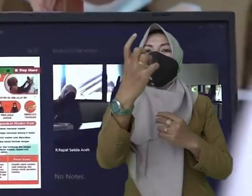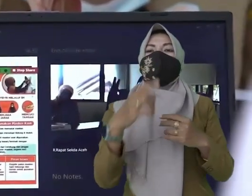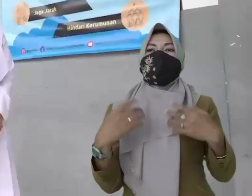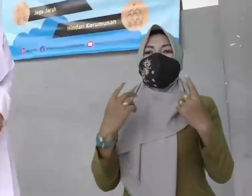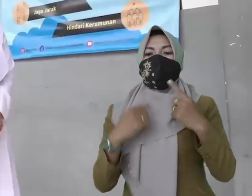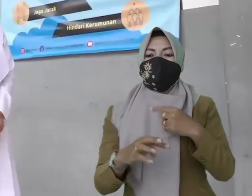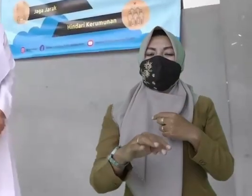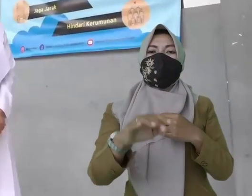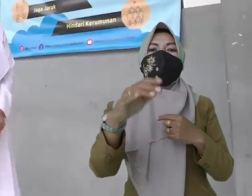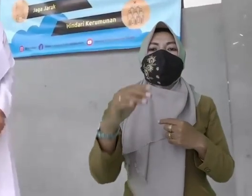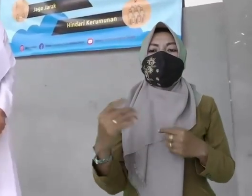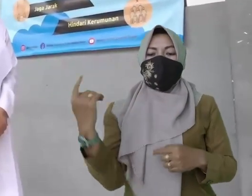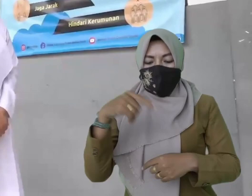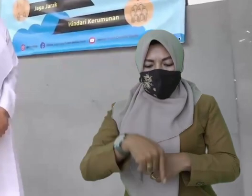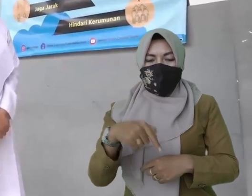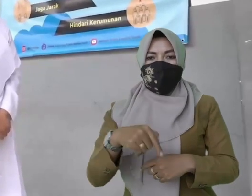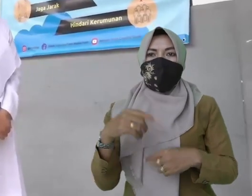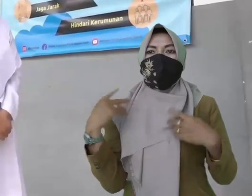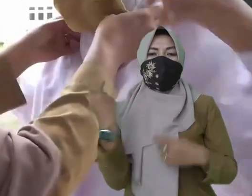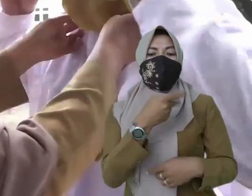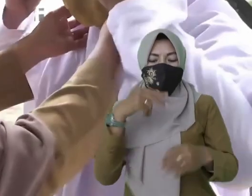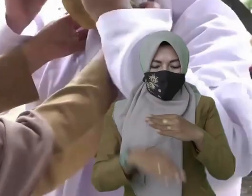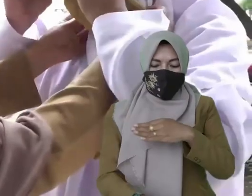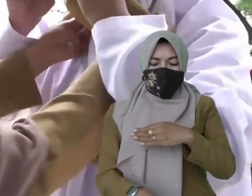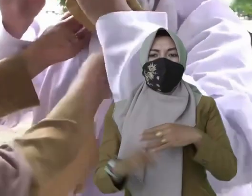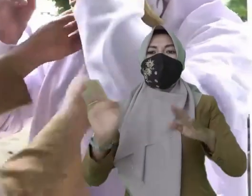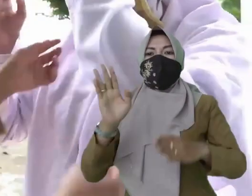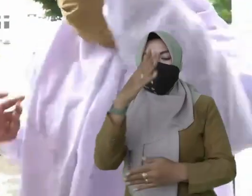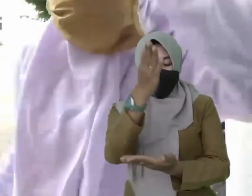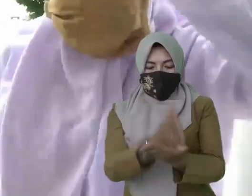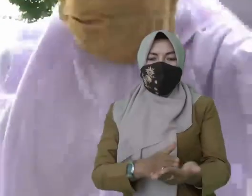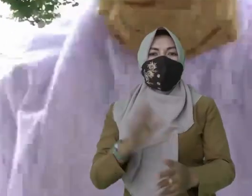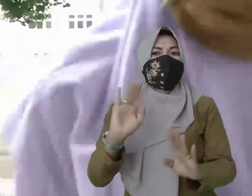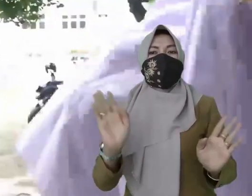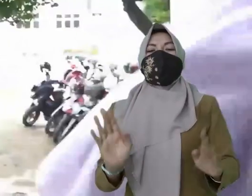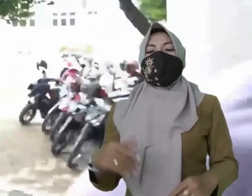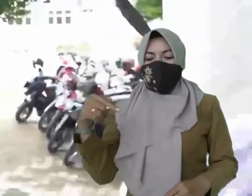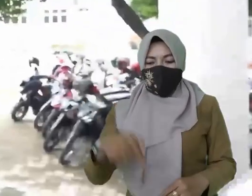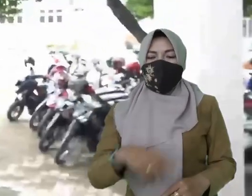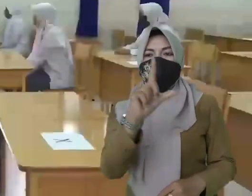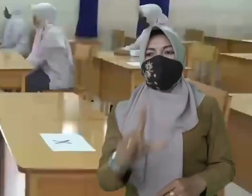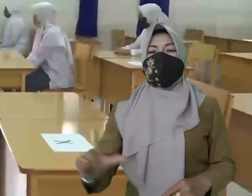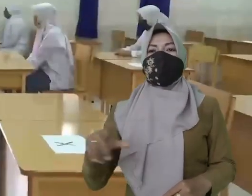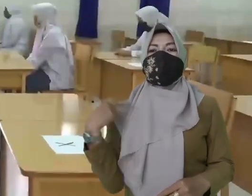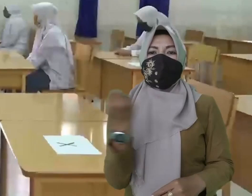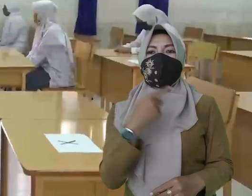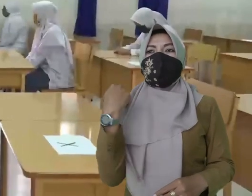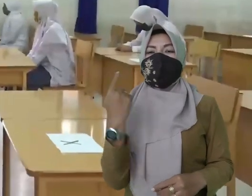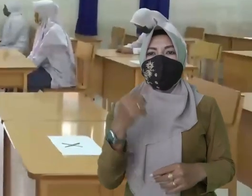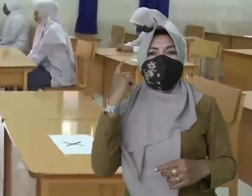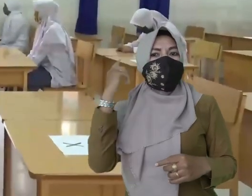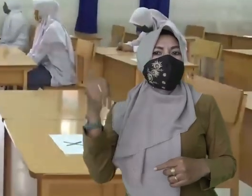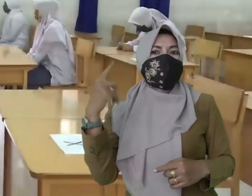bagaimana cepatnya penularan virusnya ini. Nah, sekarang kita memang sudah menurun, tapi belum putus mata rantainya. Inilah